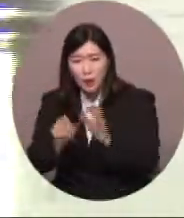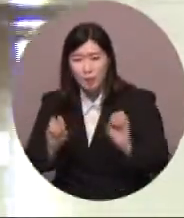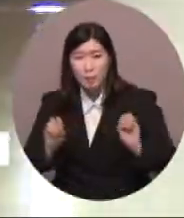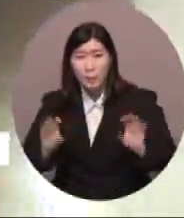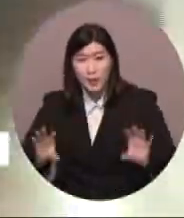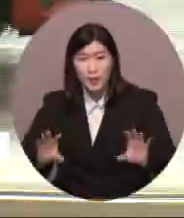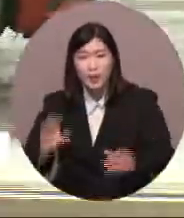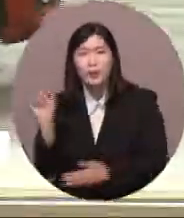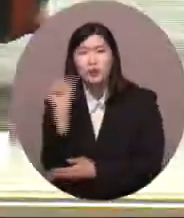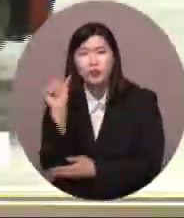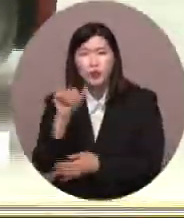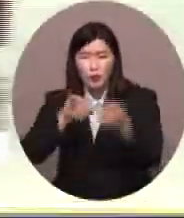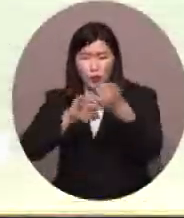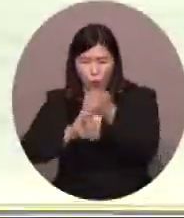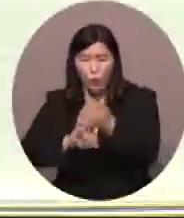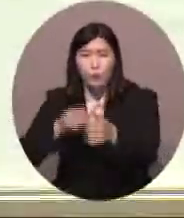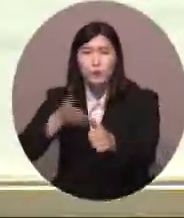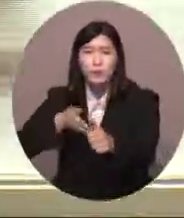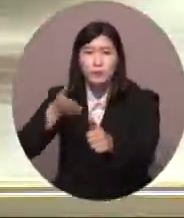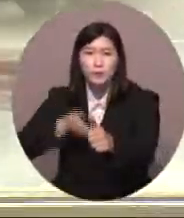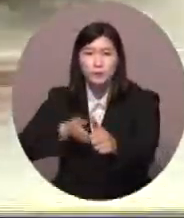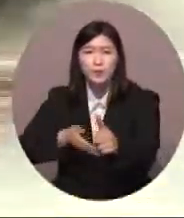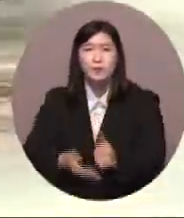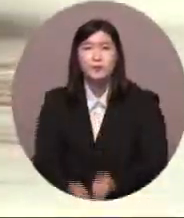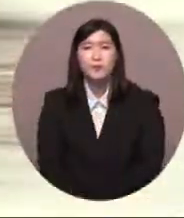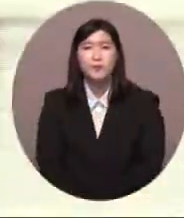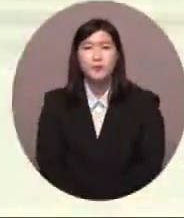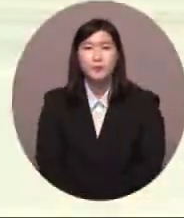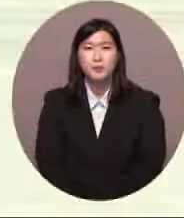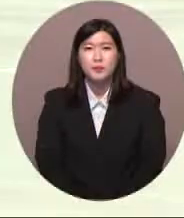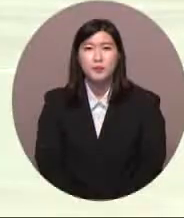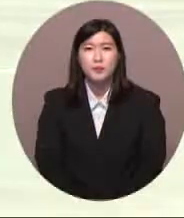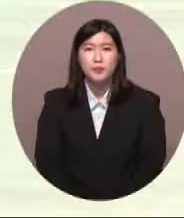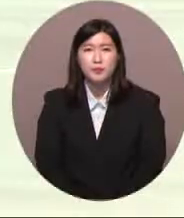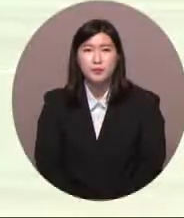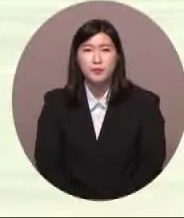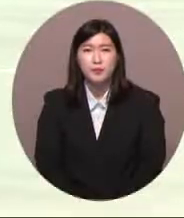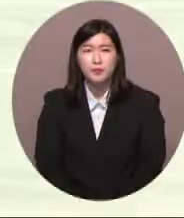전조등과 안개등을 켜고 운전하는 것이 안전합니다. MBC 뉴스 이승섭입니다.